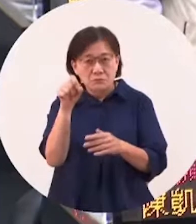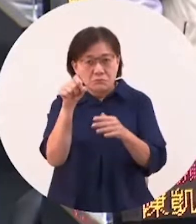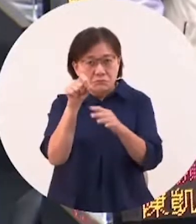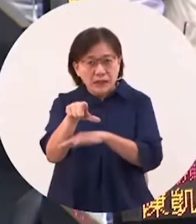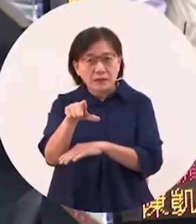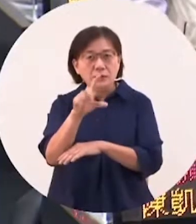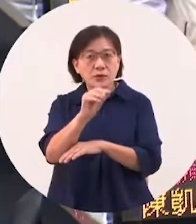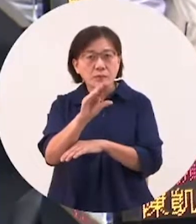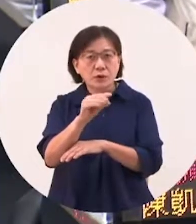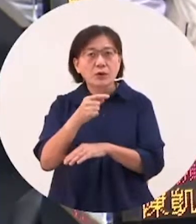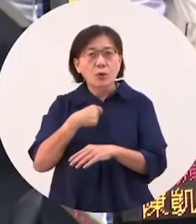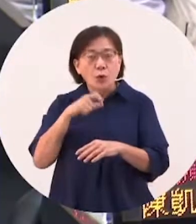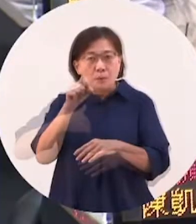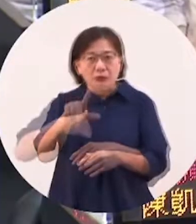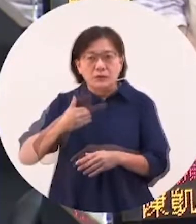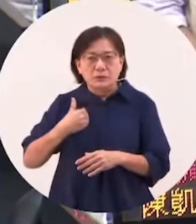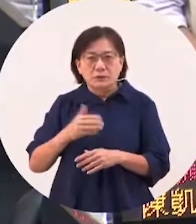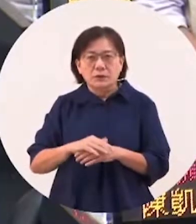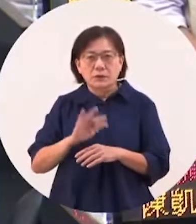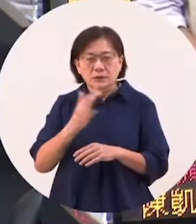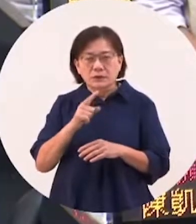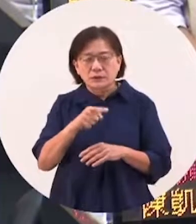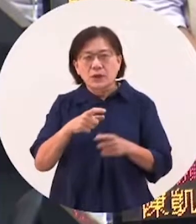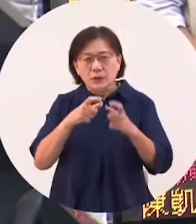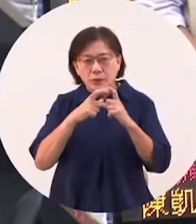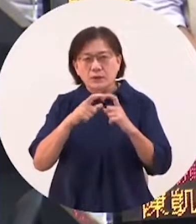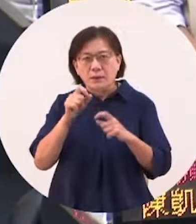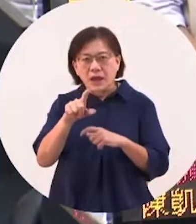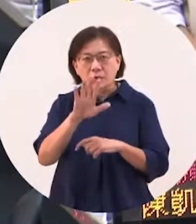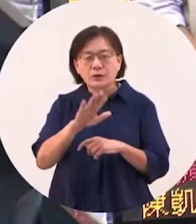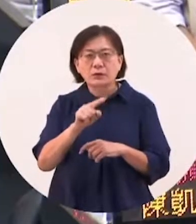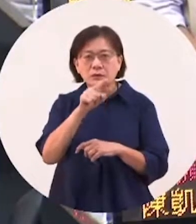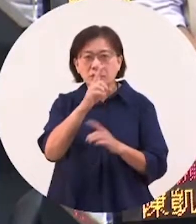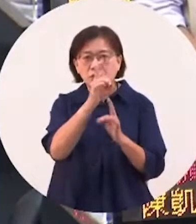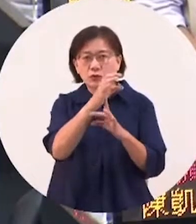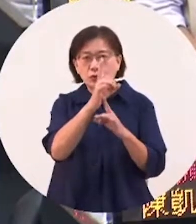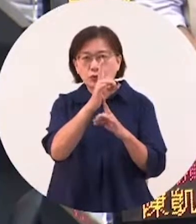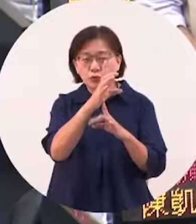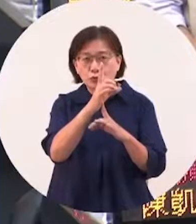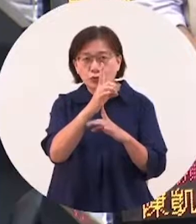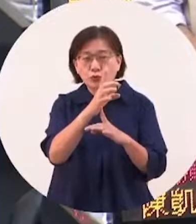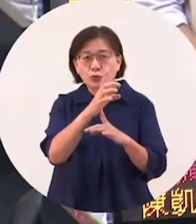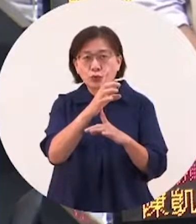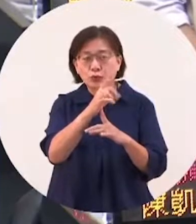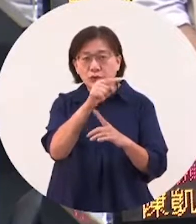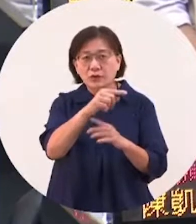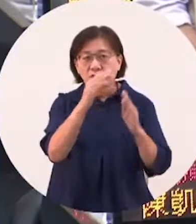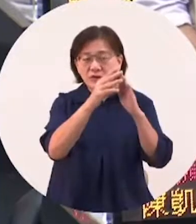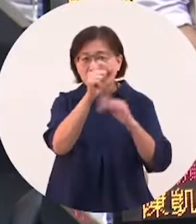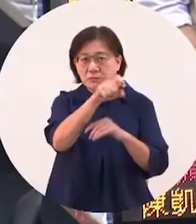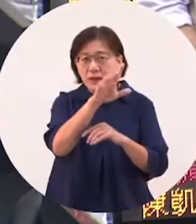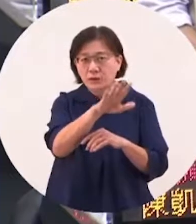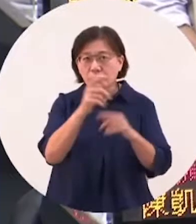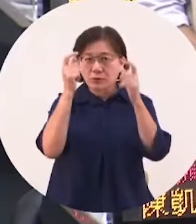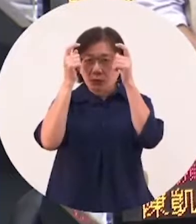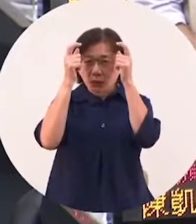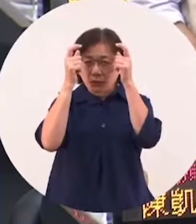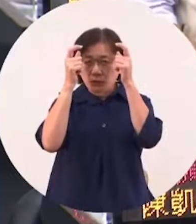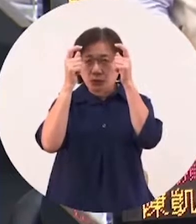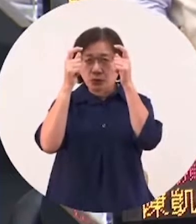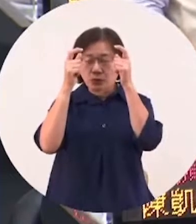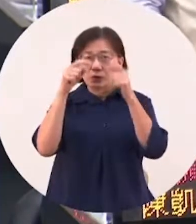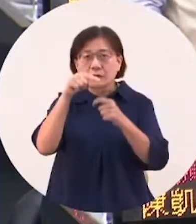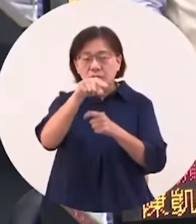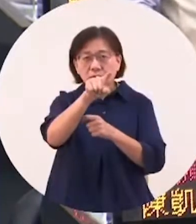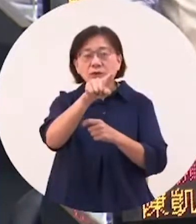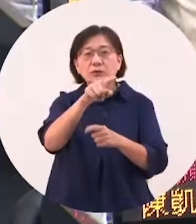个我有购买我自己的房舍。 啊，你伫新竹做局长，你也买厝；高雄担任公